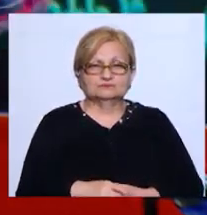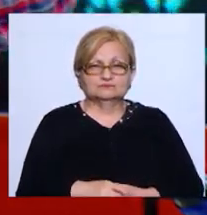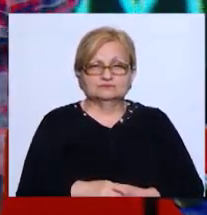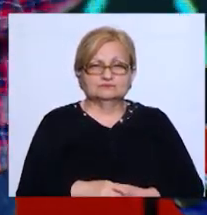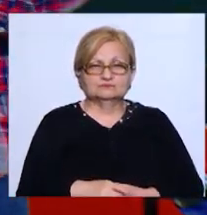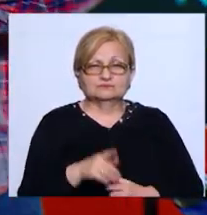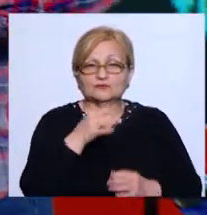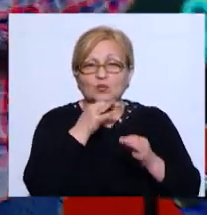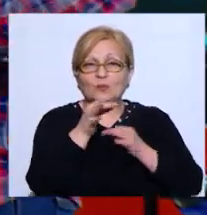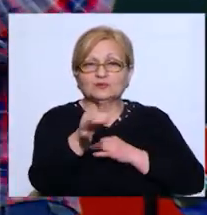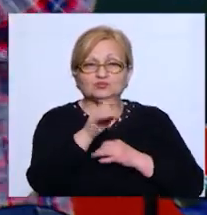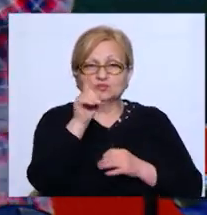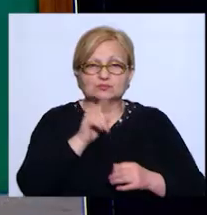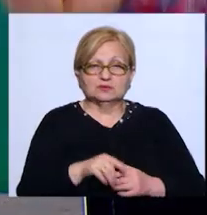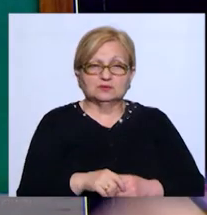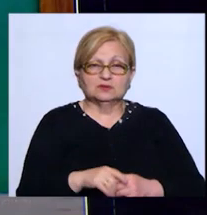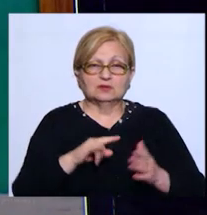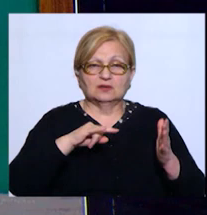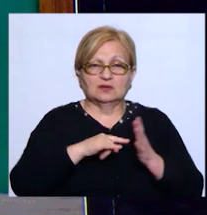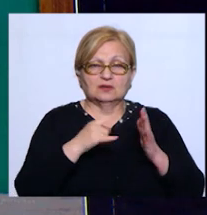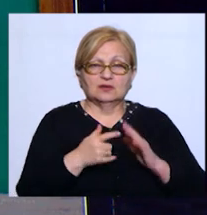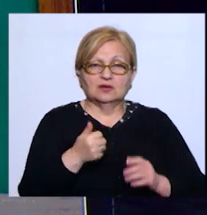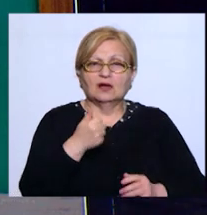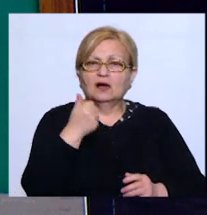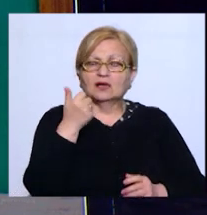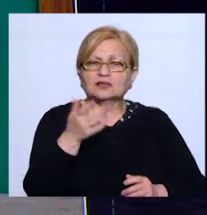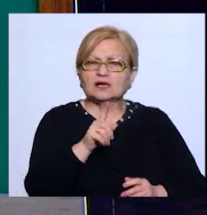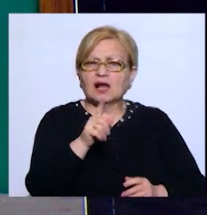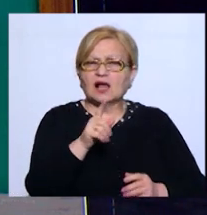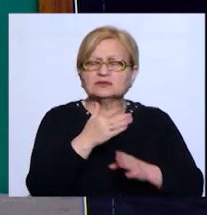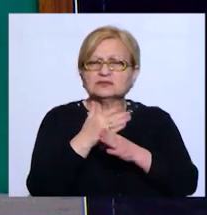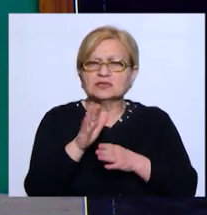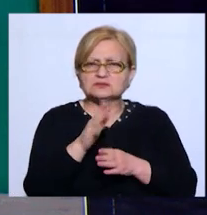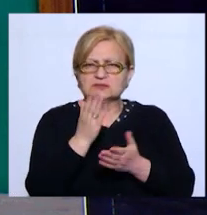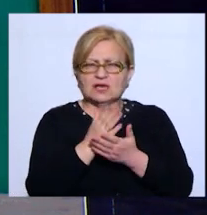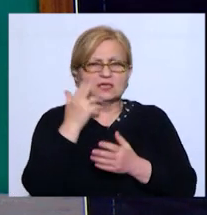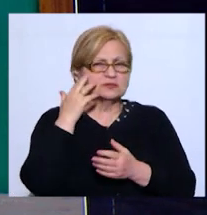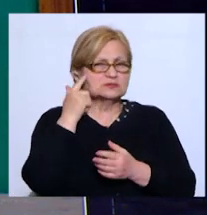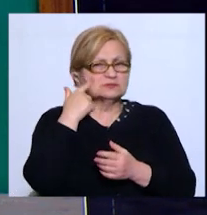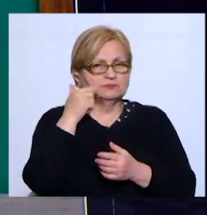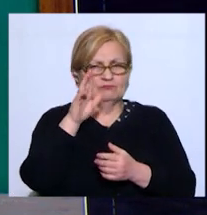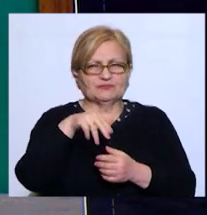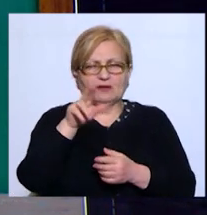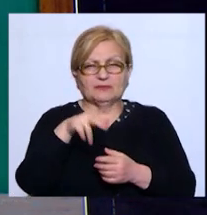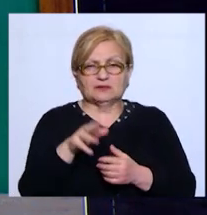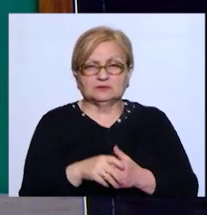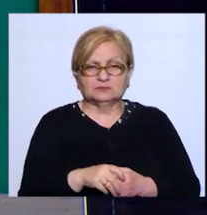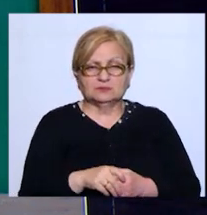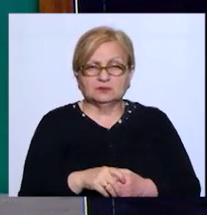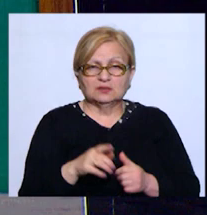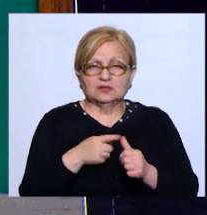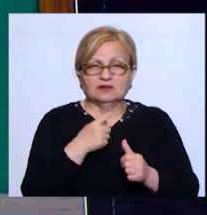და უპასუხოთ ასეთ კითხვას. კვადრატის რა ნაწილია გაფერადებული? უნდა დავასახელო